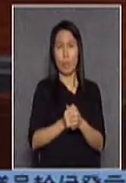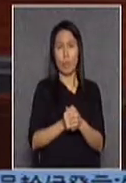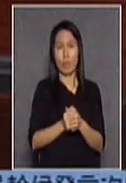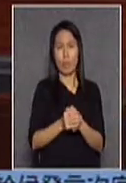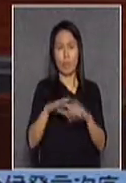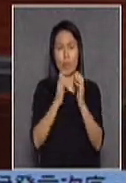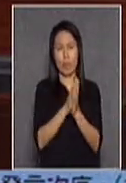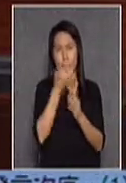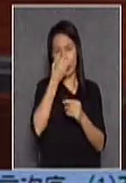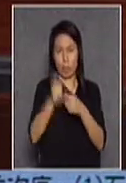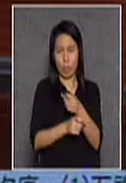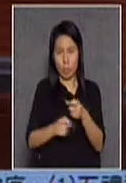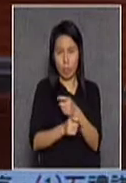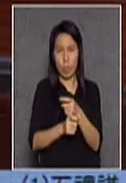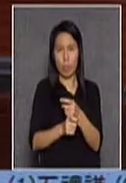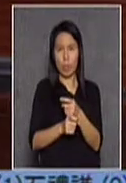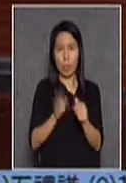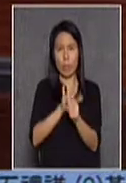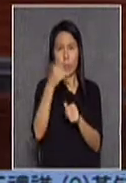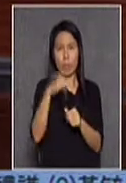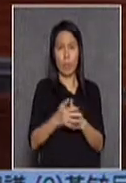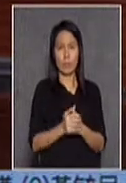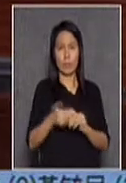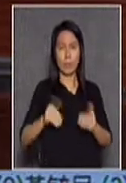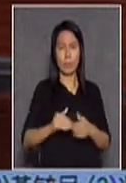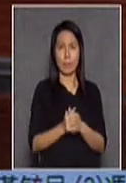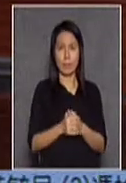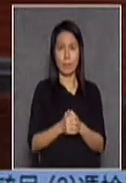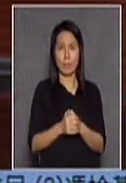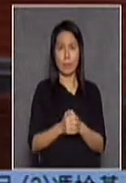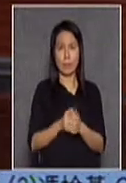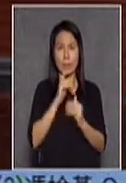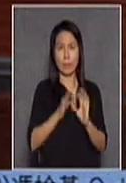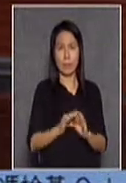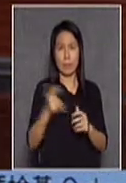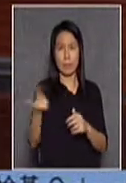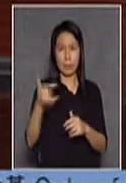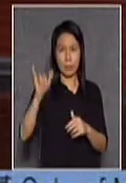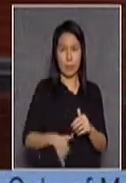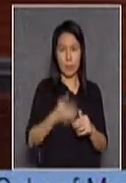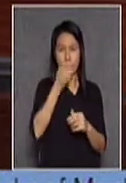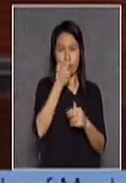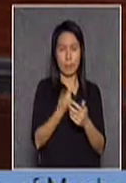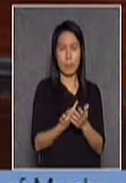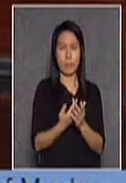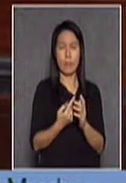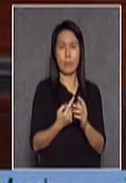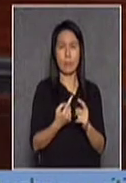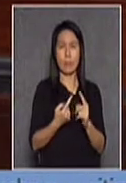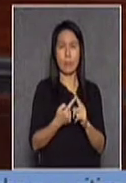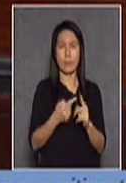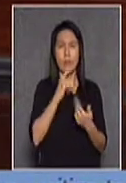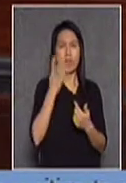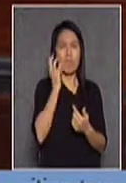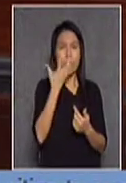體香港嘅經濟不但冇利，反為基於大部分落嚟嘅不少落嚟嘅係50、60歲嘅咧，導致